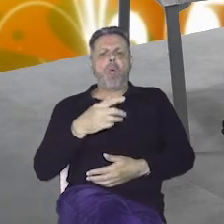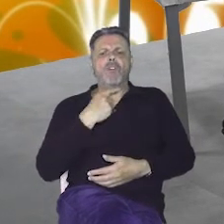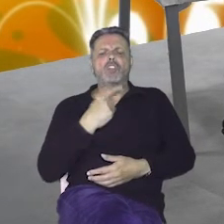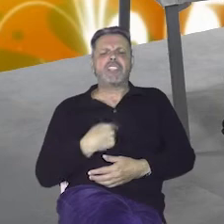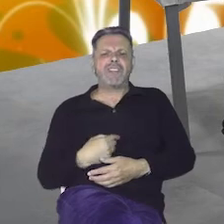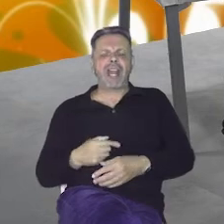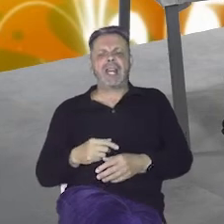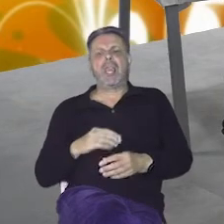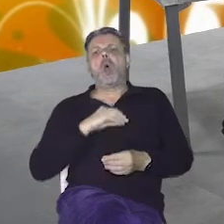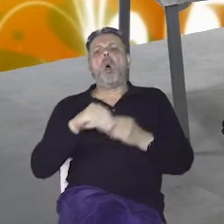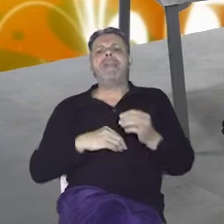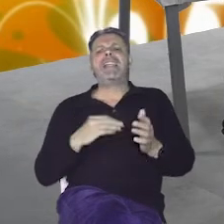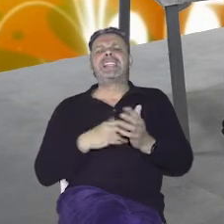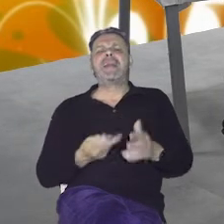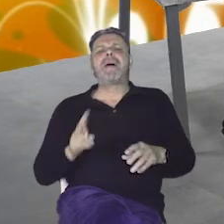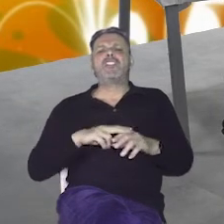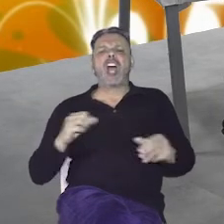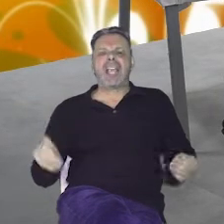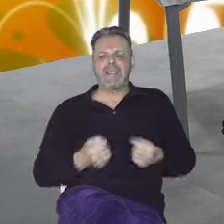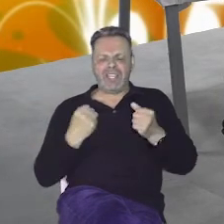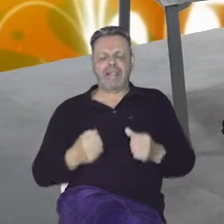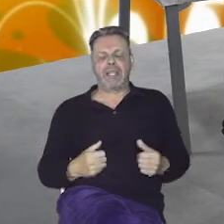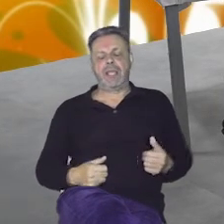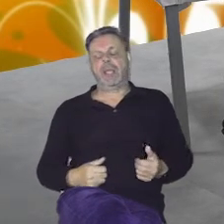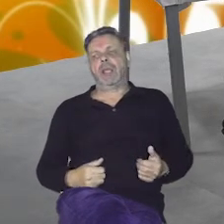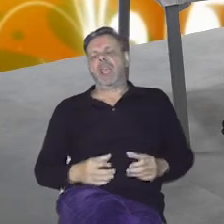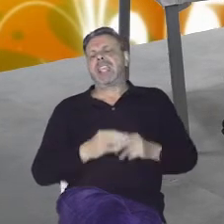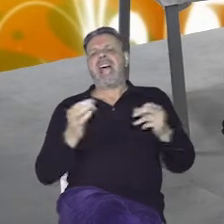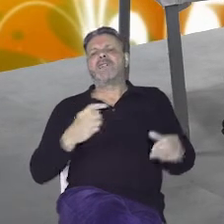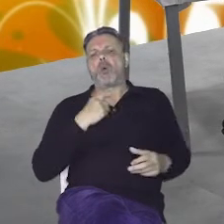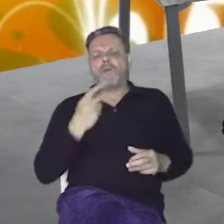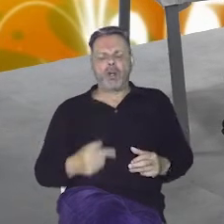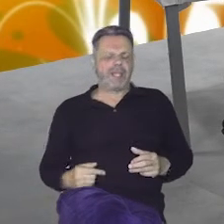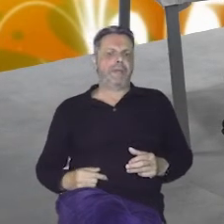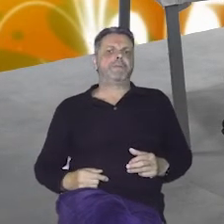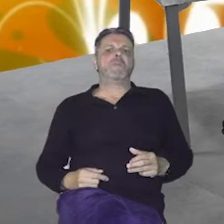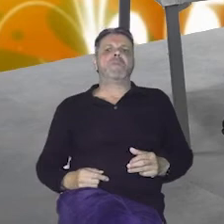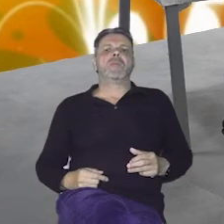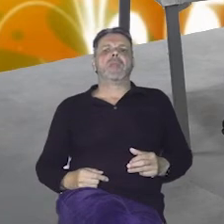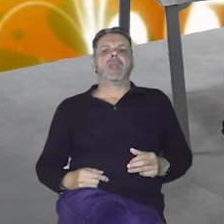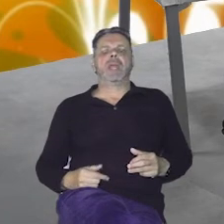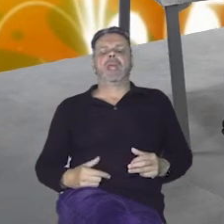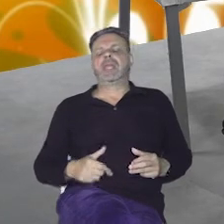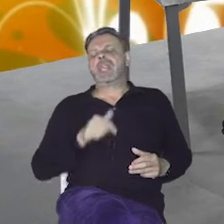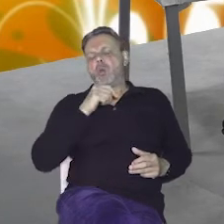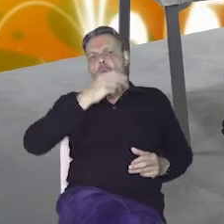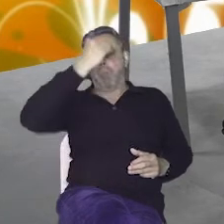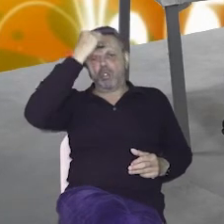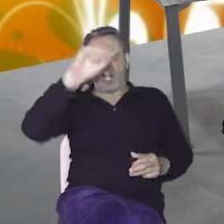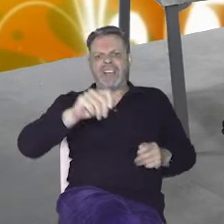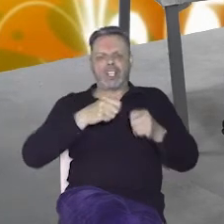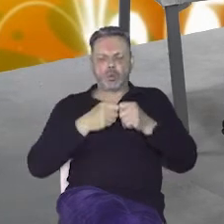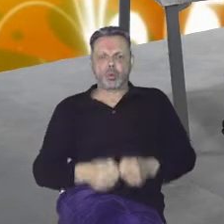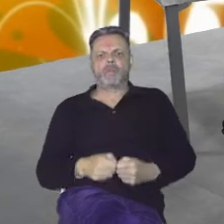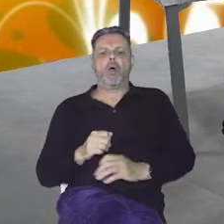obitelj se treba više aktivirati, da javno o tome govori, da traži pomoć, da upozorava društvo